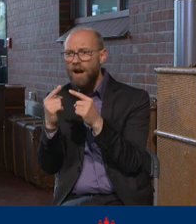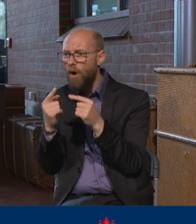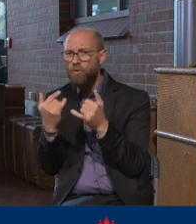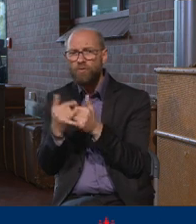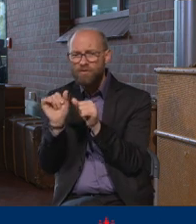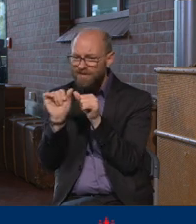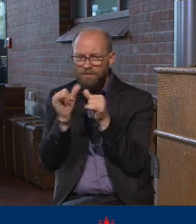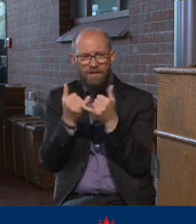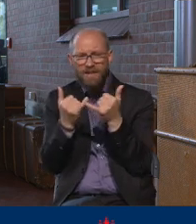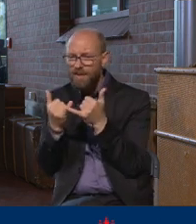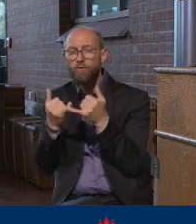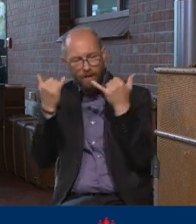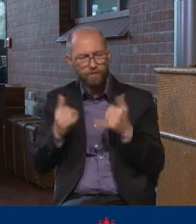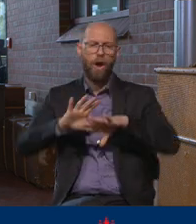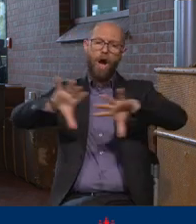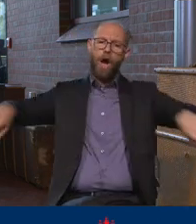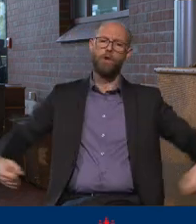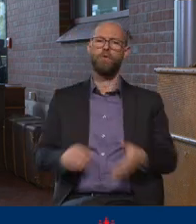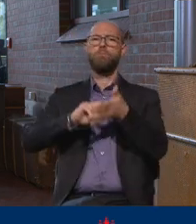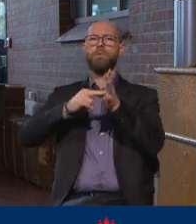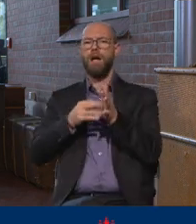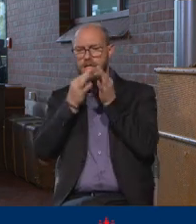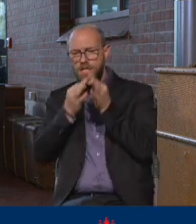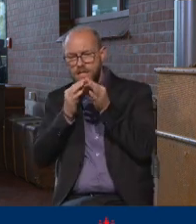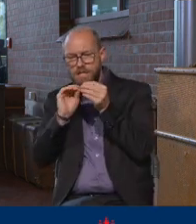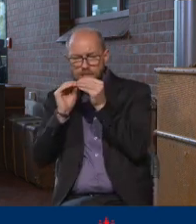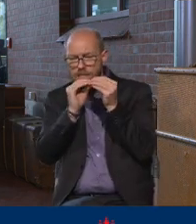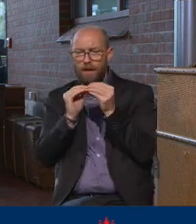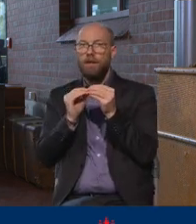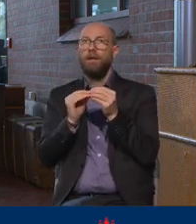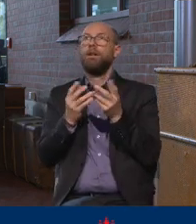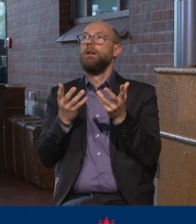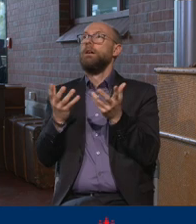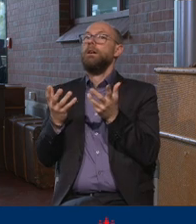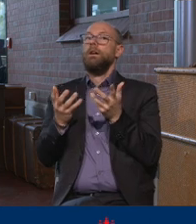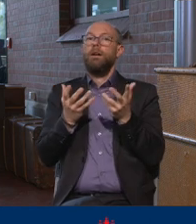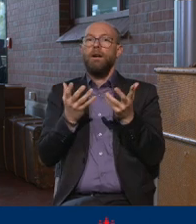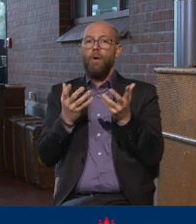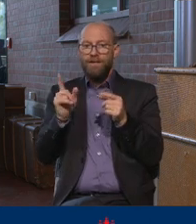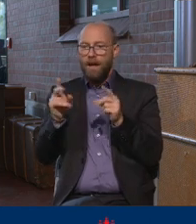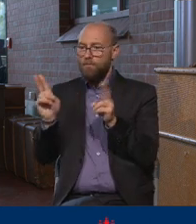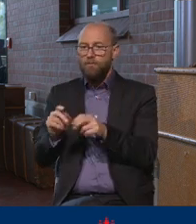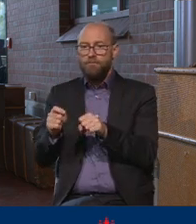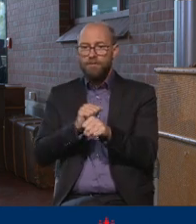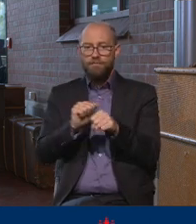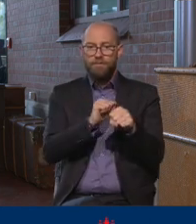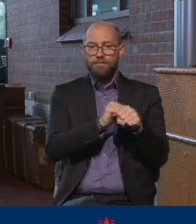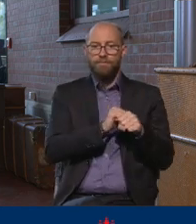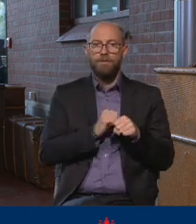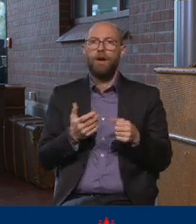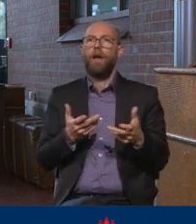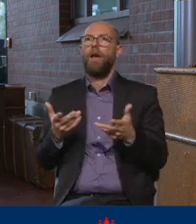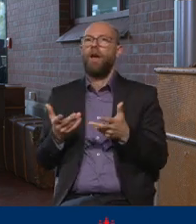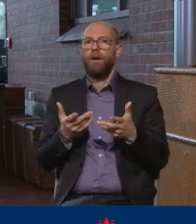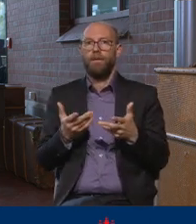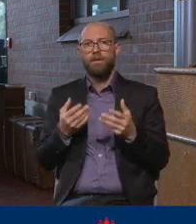durch planen und aufs kleinste planen oder neu überplanen dann fallen auch die weg also ich möchte dafür appellieren dass